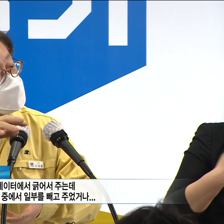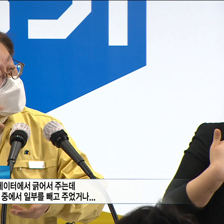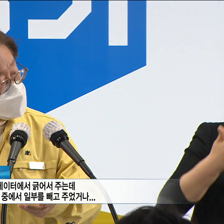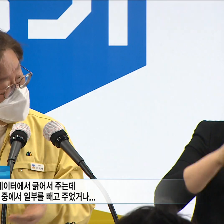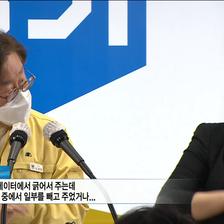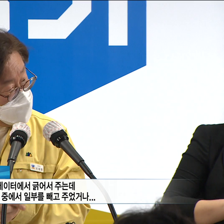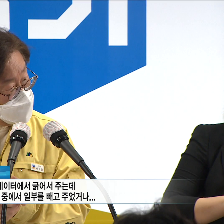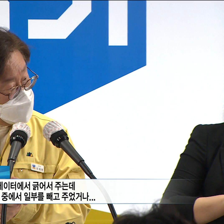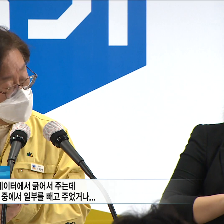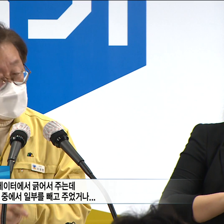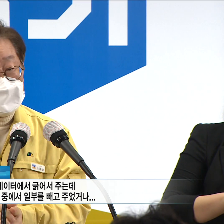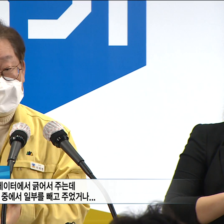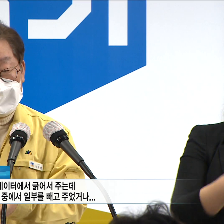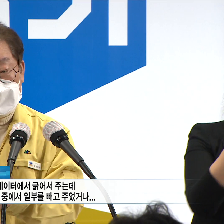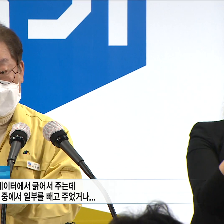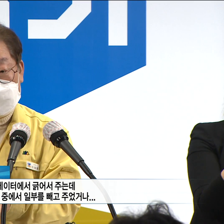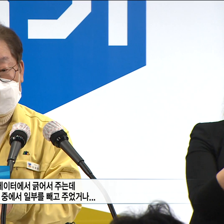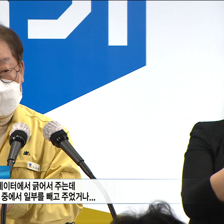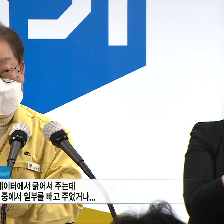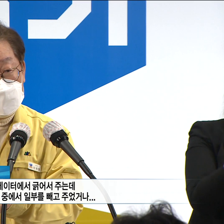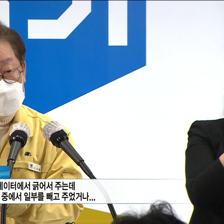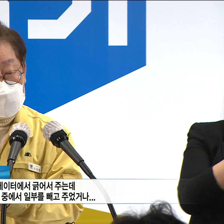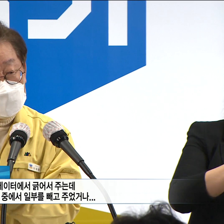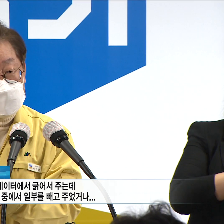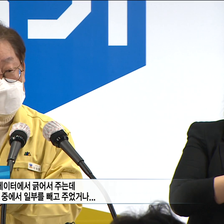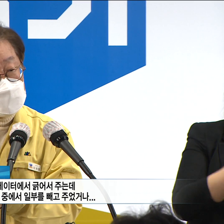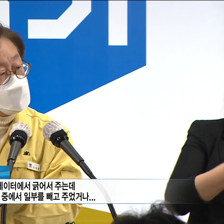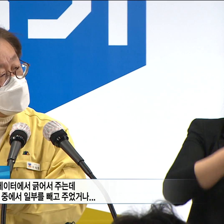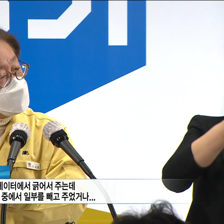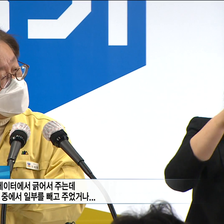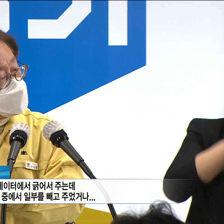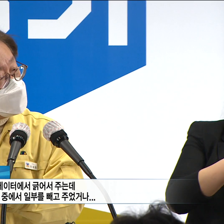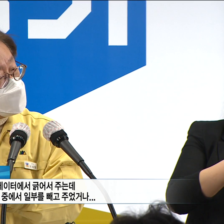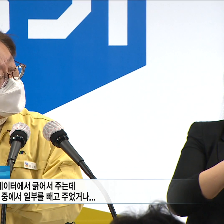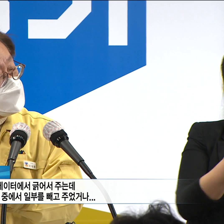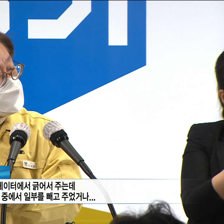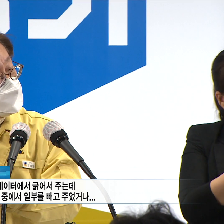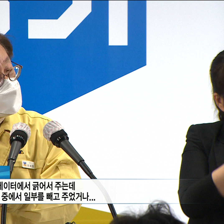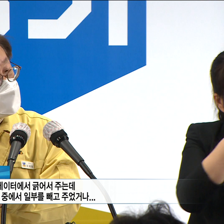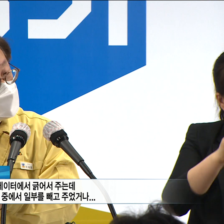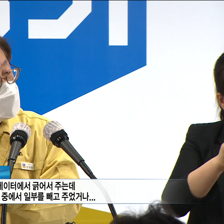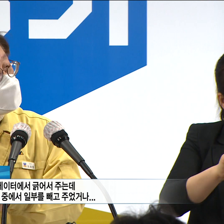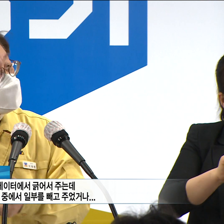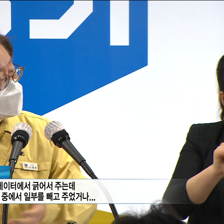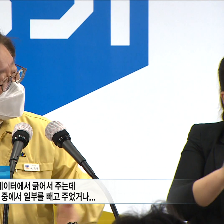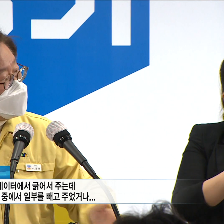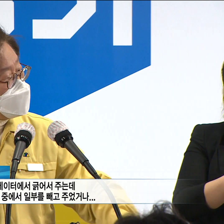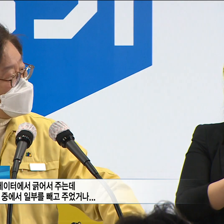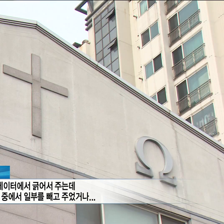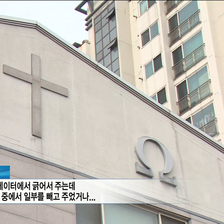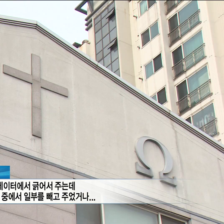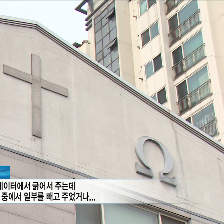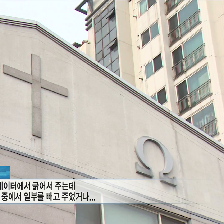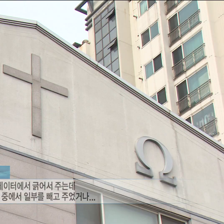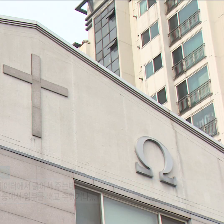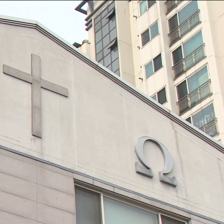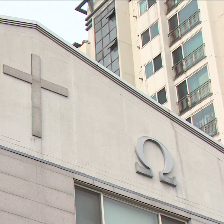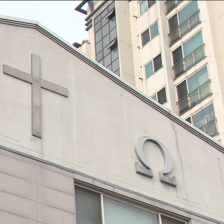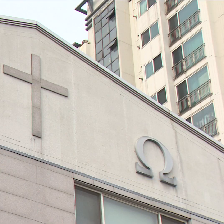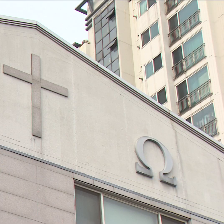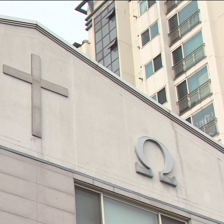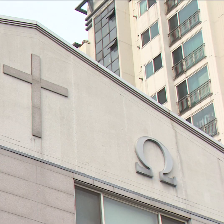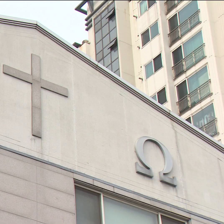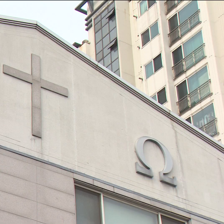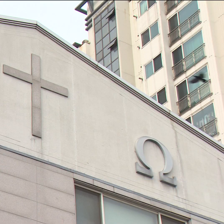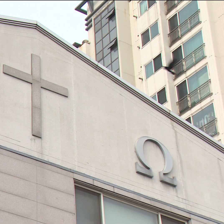데이터가 변경이 됐거나 긁어낸 데이터 중에서 일부를 빼고 주었거나 한편